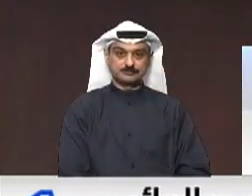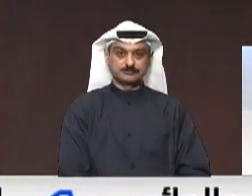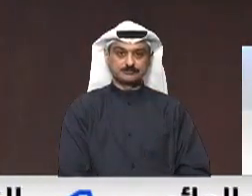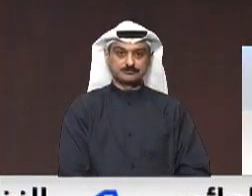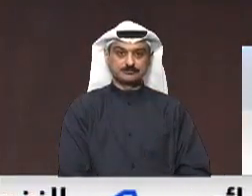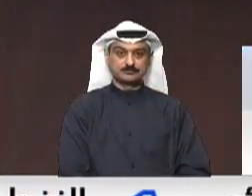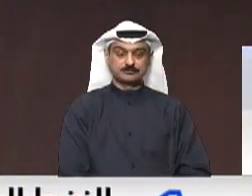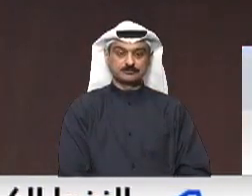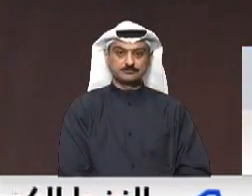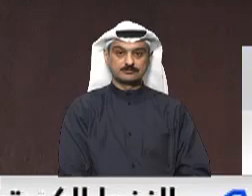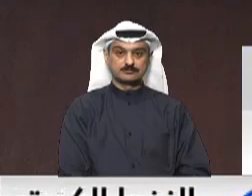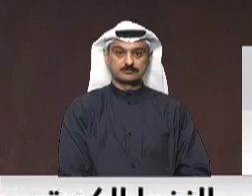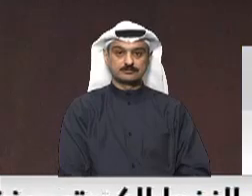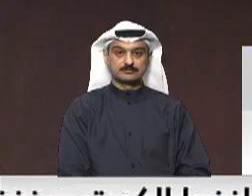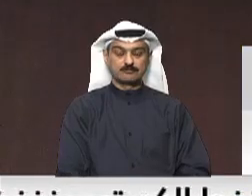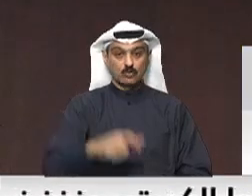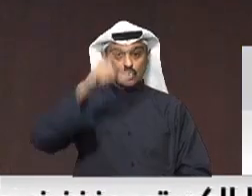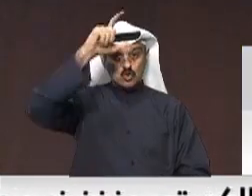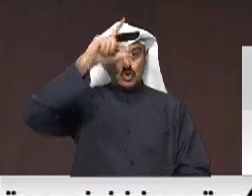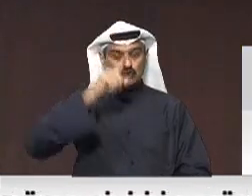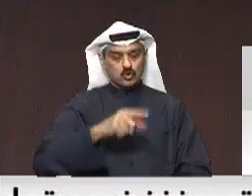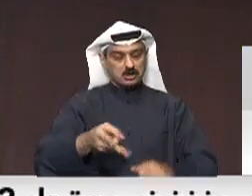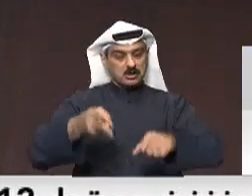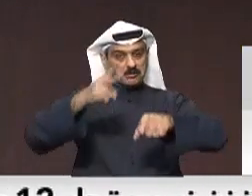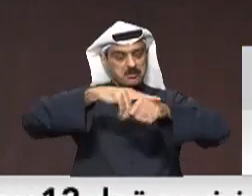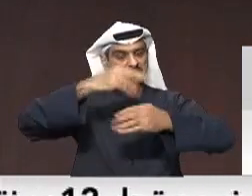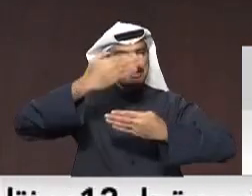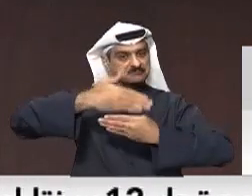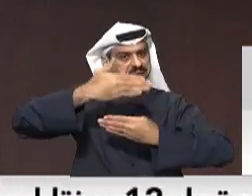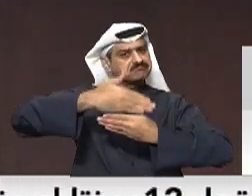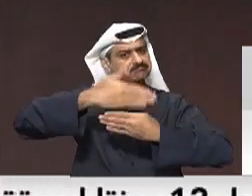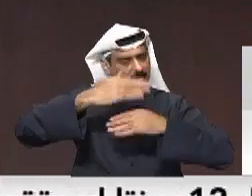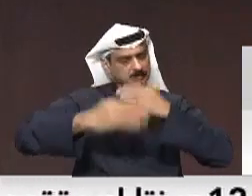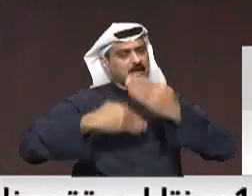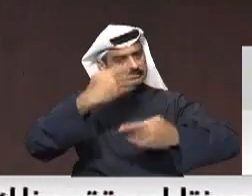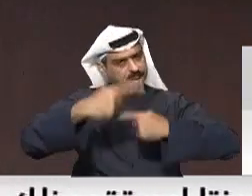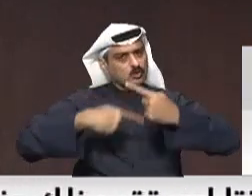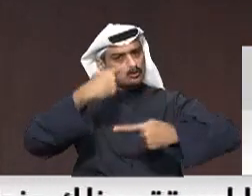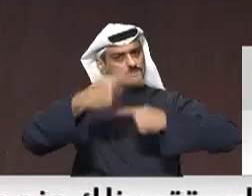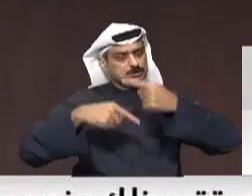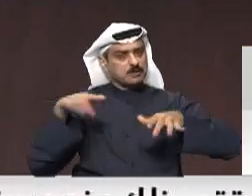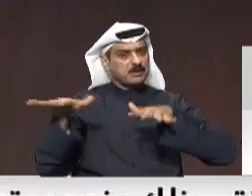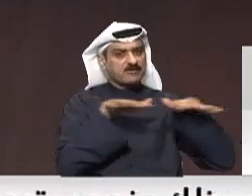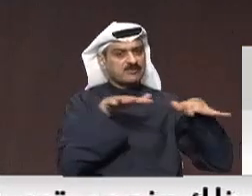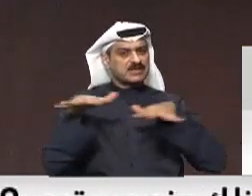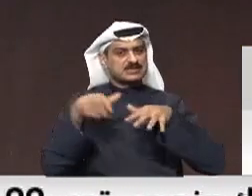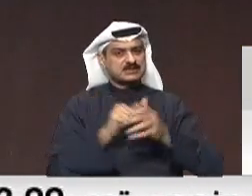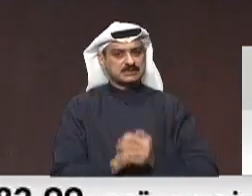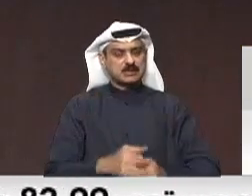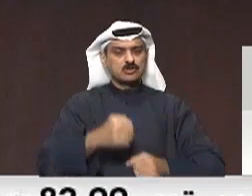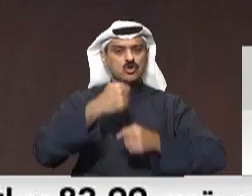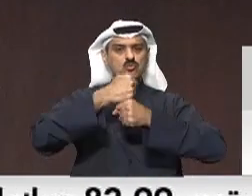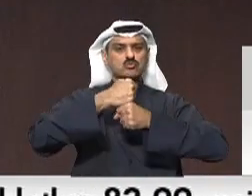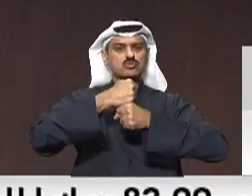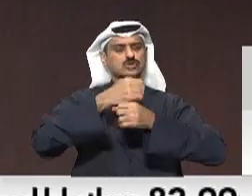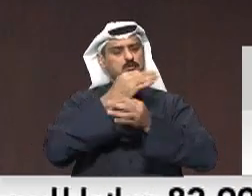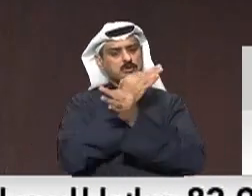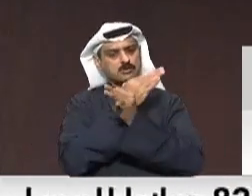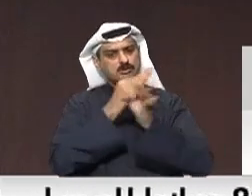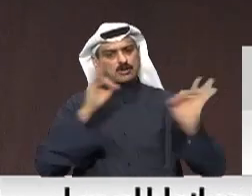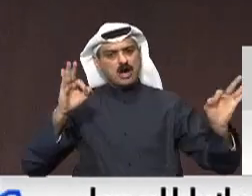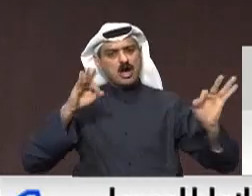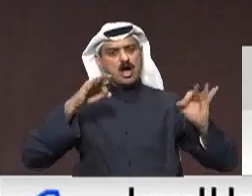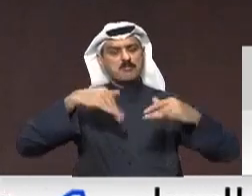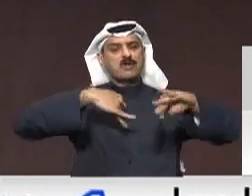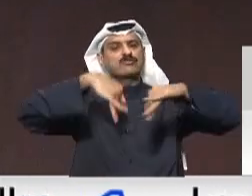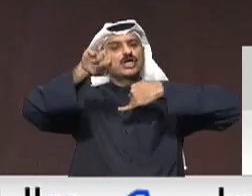تركيا تقدمت كثيرا في اعاده اعمار المناطق التي تعرضت للزلازل واجبنا الاستعداد بكل البناء التحتيه